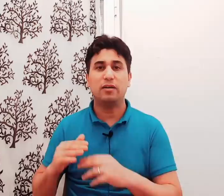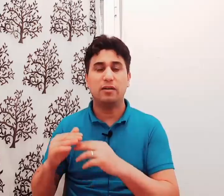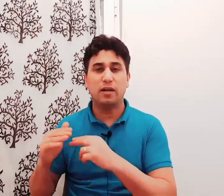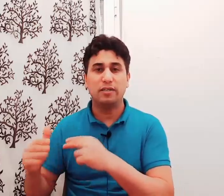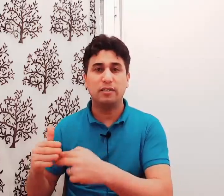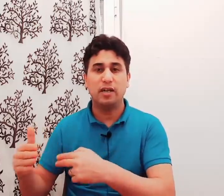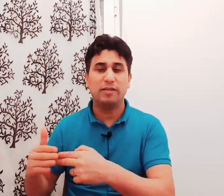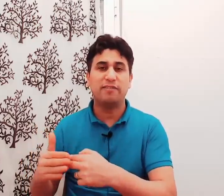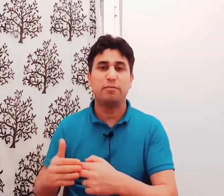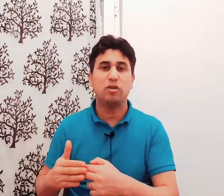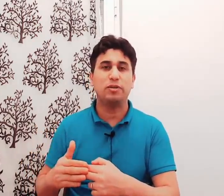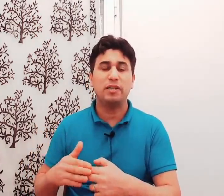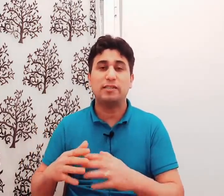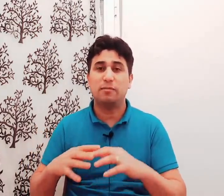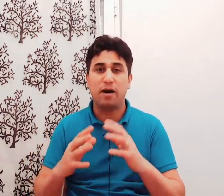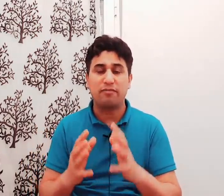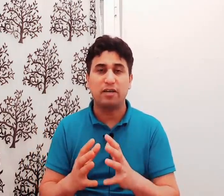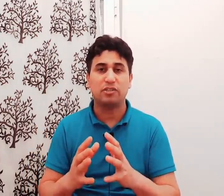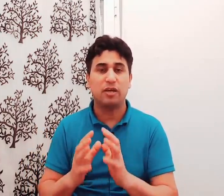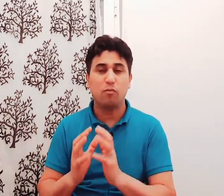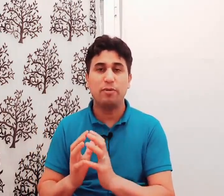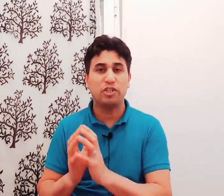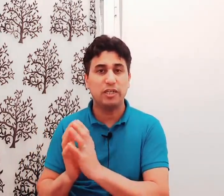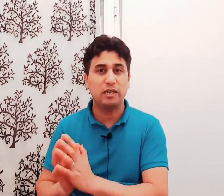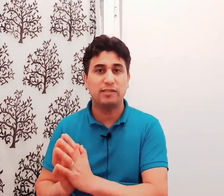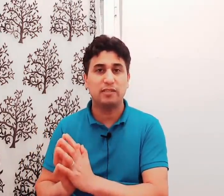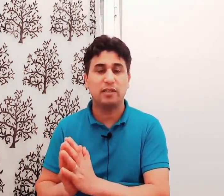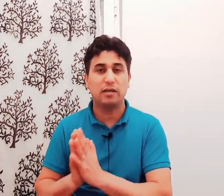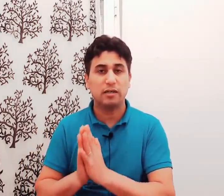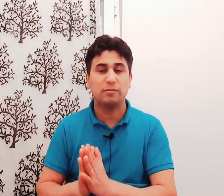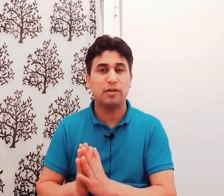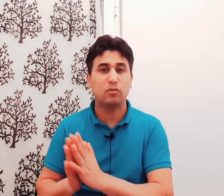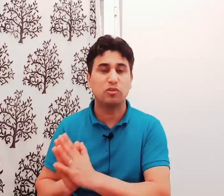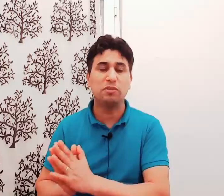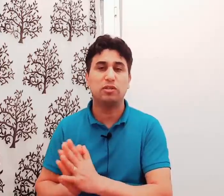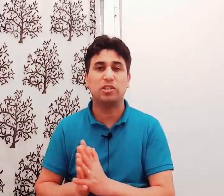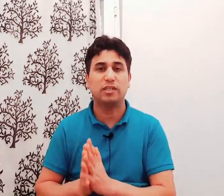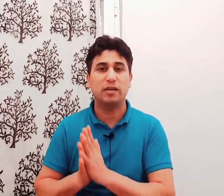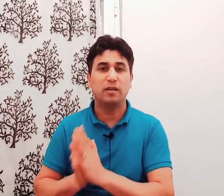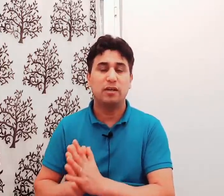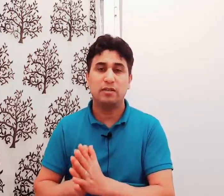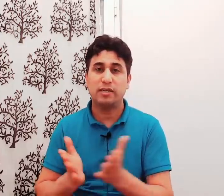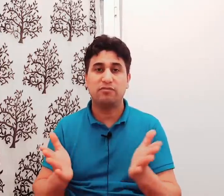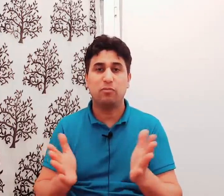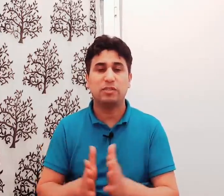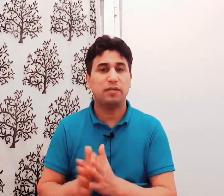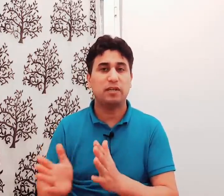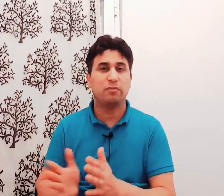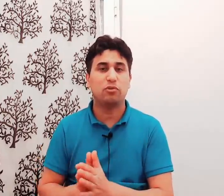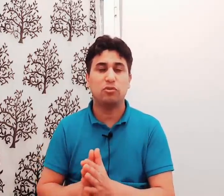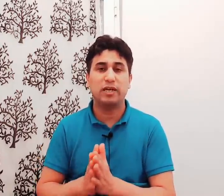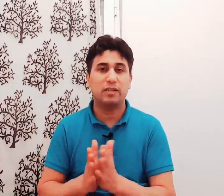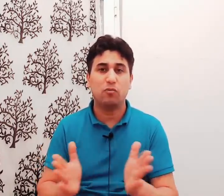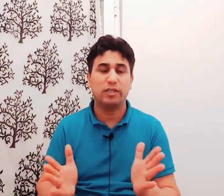النظافه، القضيه ديال المسافه بيننا وبين الناس ما عرفناش. المهم هذا الشيء اللي قال هذا السيد هذا، كنتمنى تكونوا سمعتوا داك الشيء اللي قال. الناس اللي كتفهموا الاسبانيه